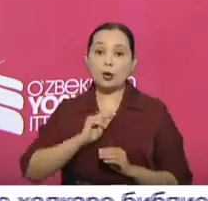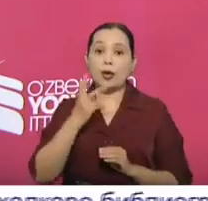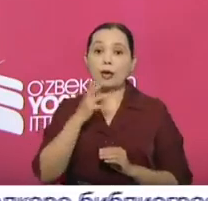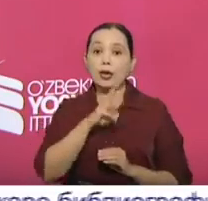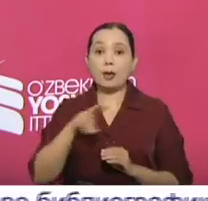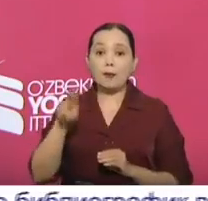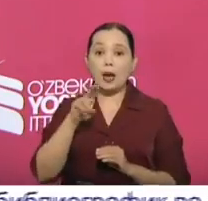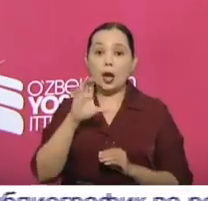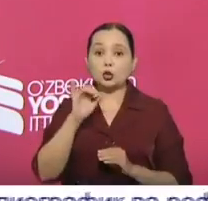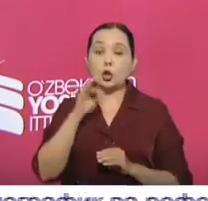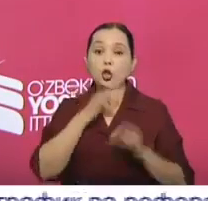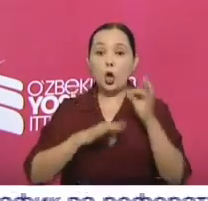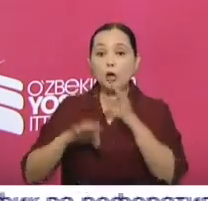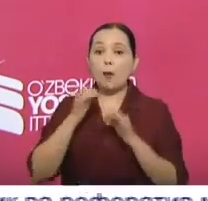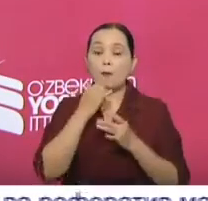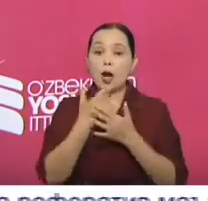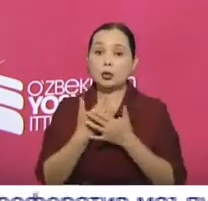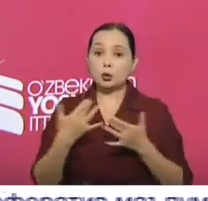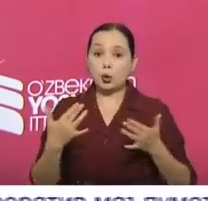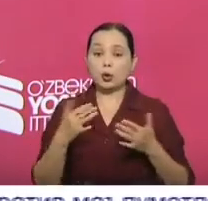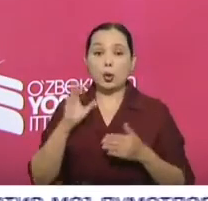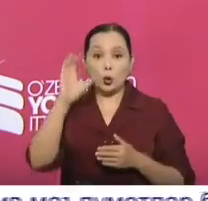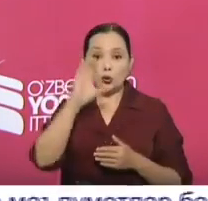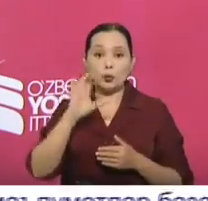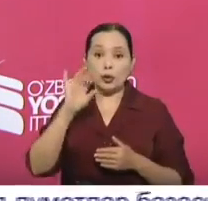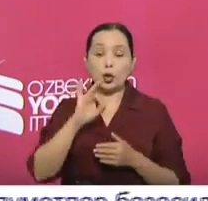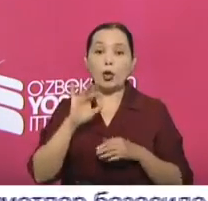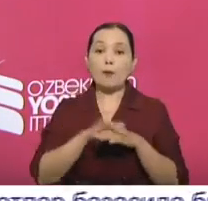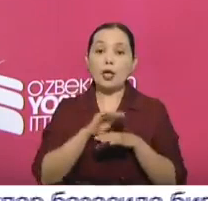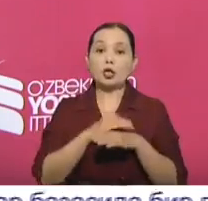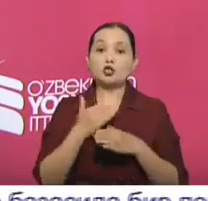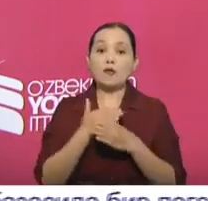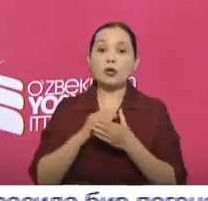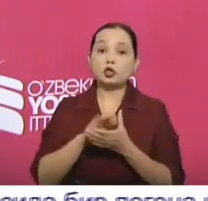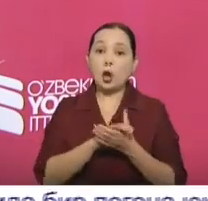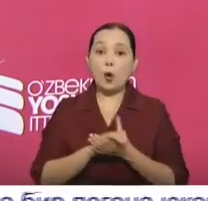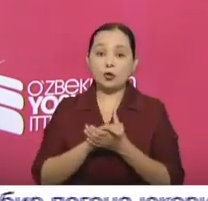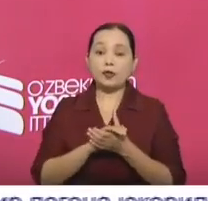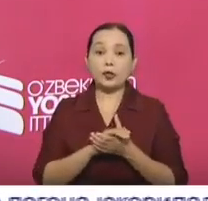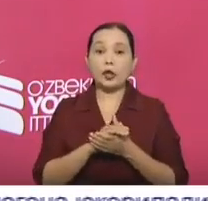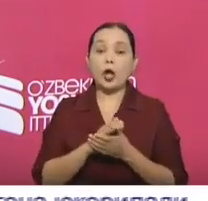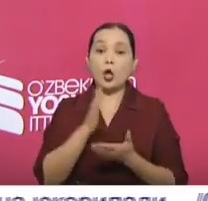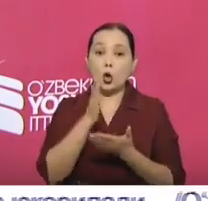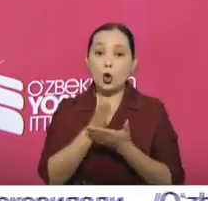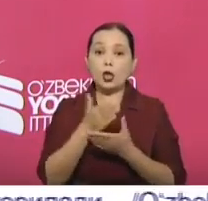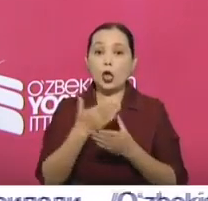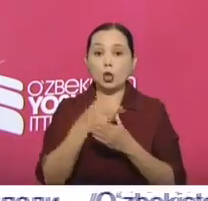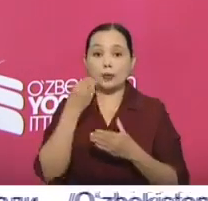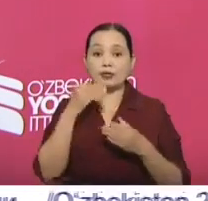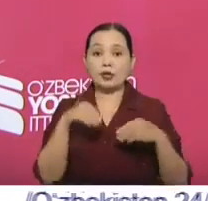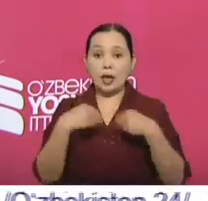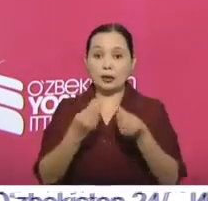milliard so'm miqdoridagi dori-darmon mahsulotlarini O'zbekiston Mehr-shafqat va salomatlik jamoat fondiga yordam sifatida taqdim